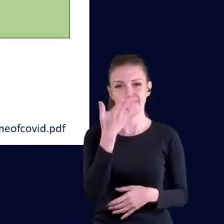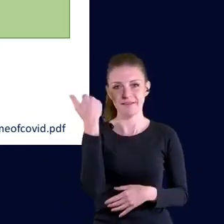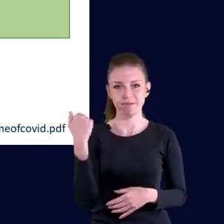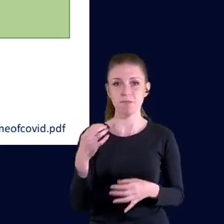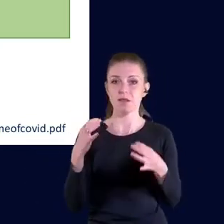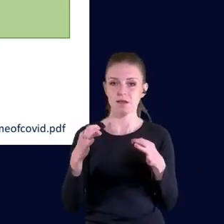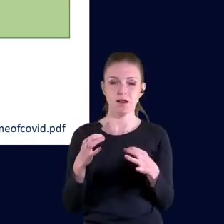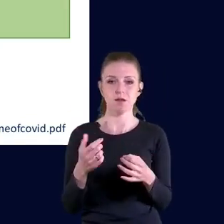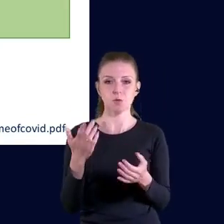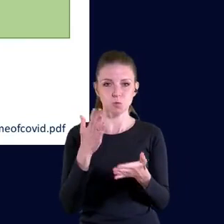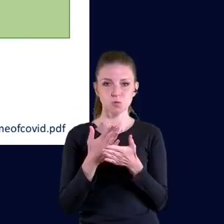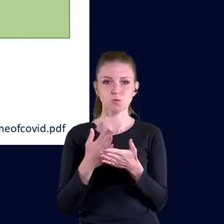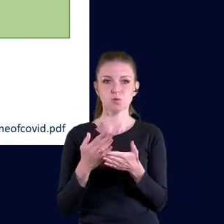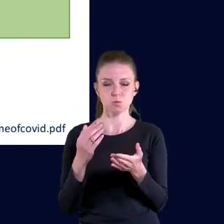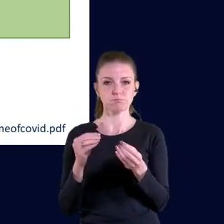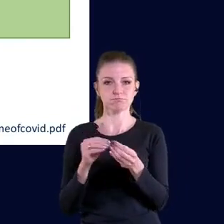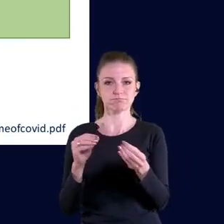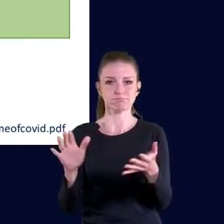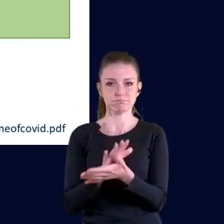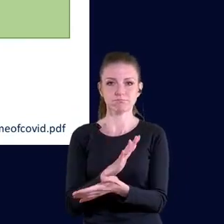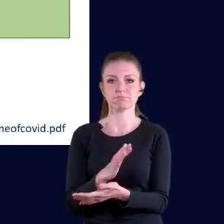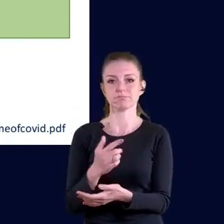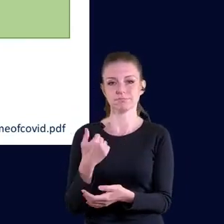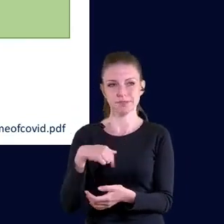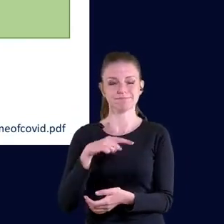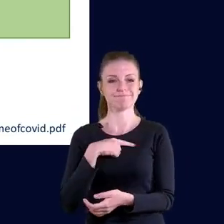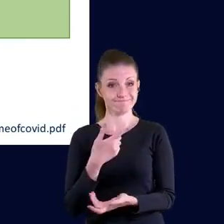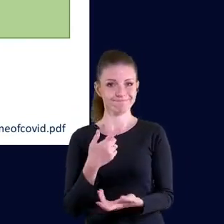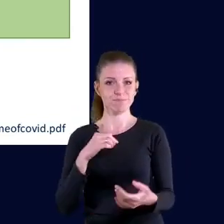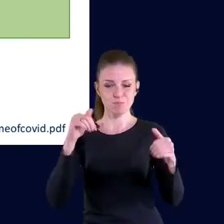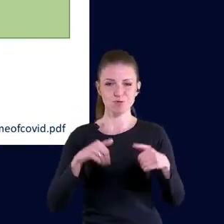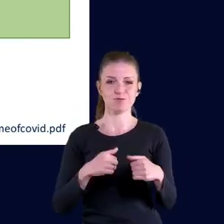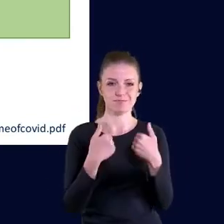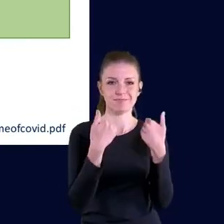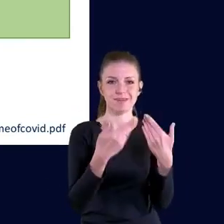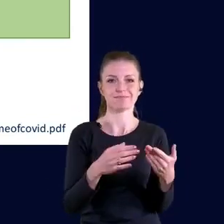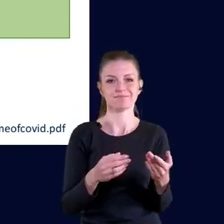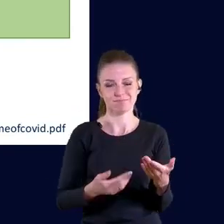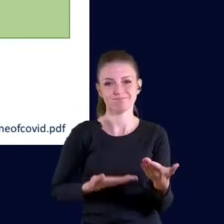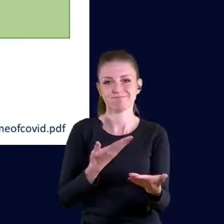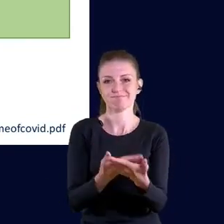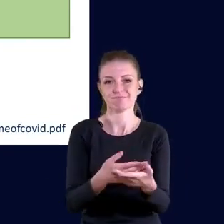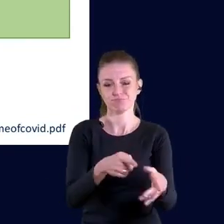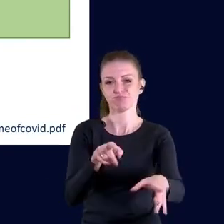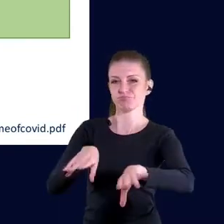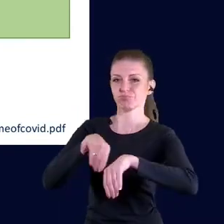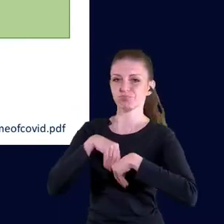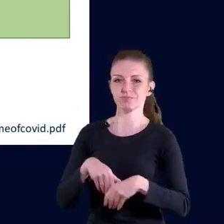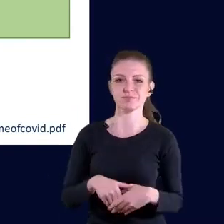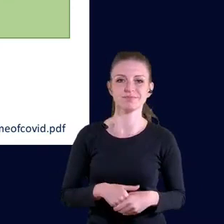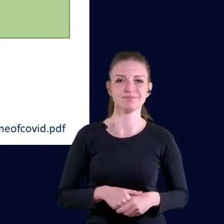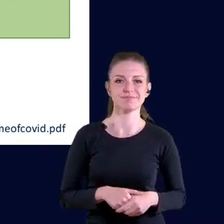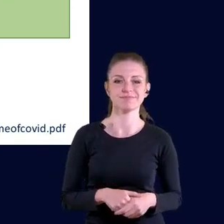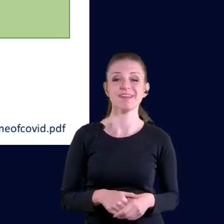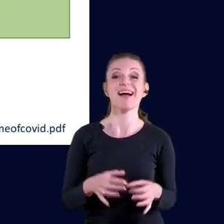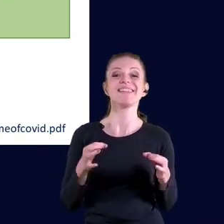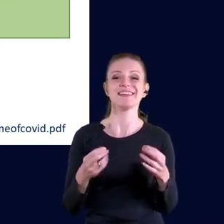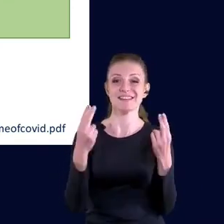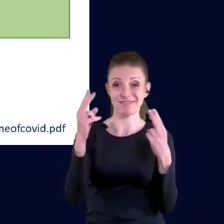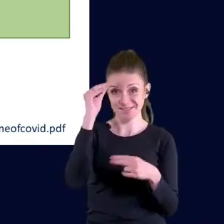witani z otwartymi ramionami i to jest jedna z teraz ważny komunikat